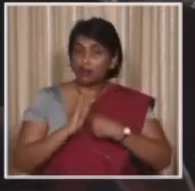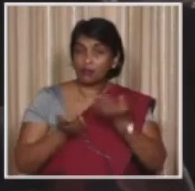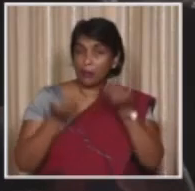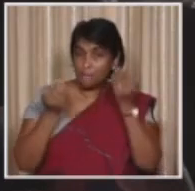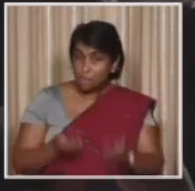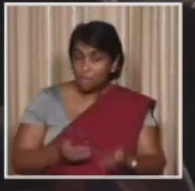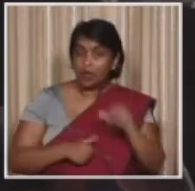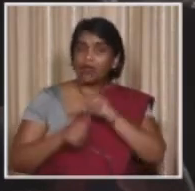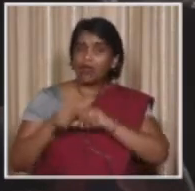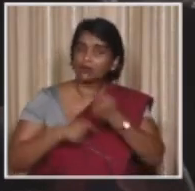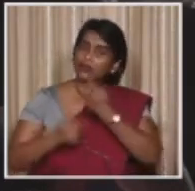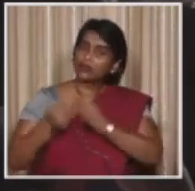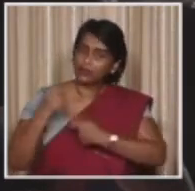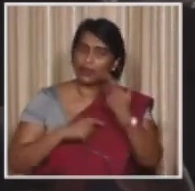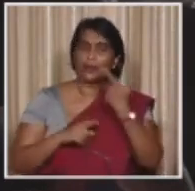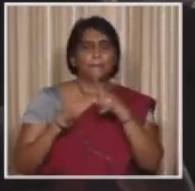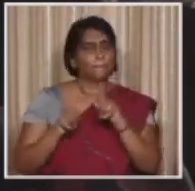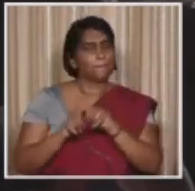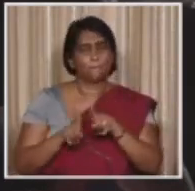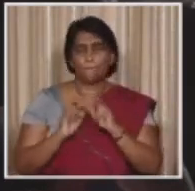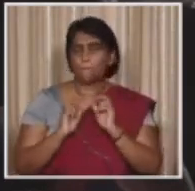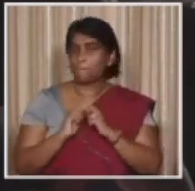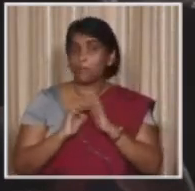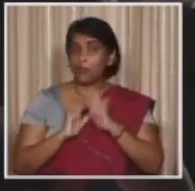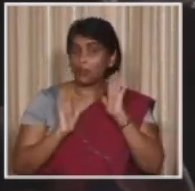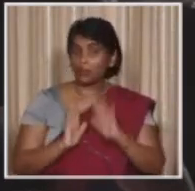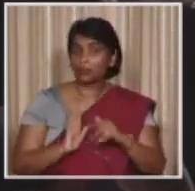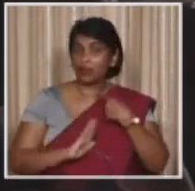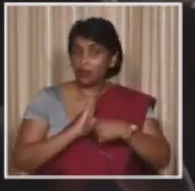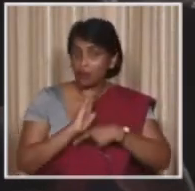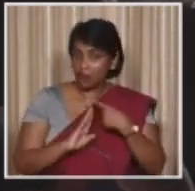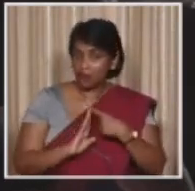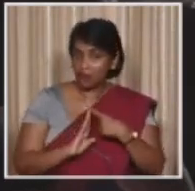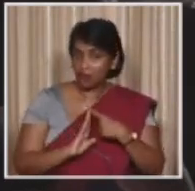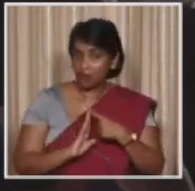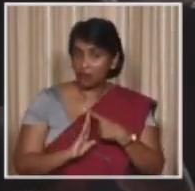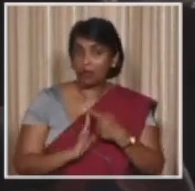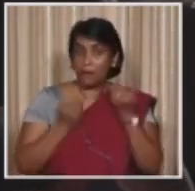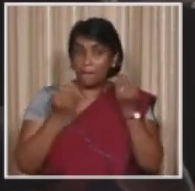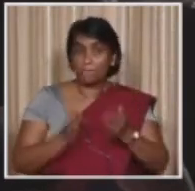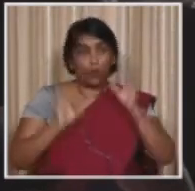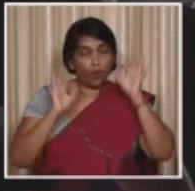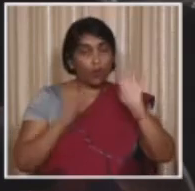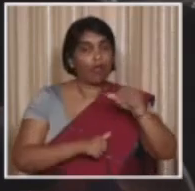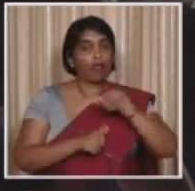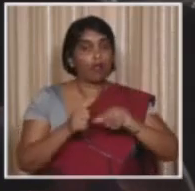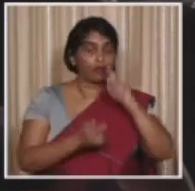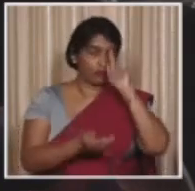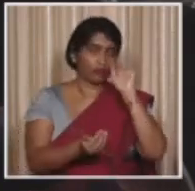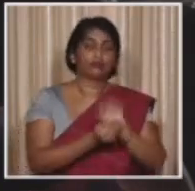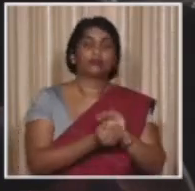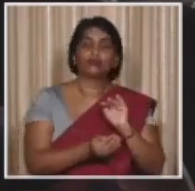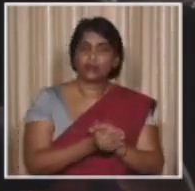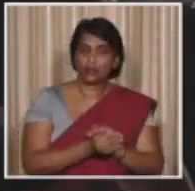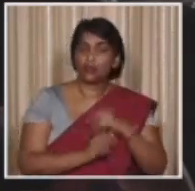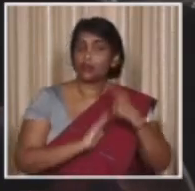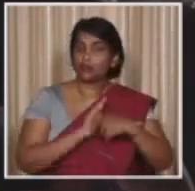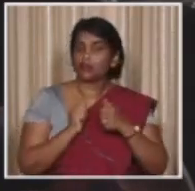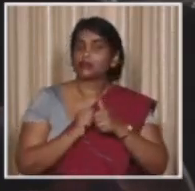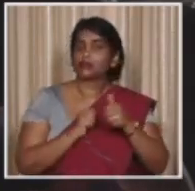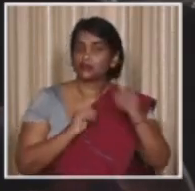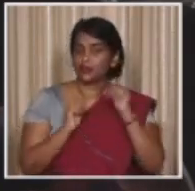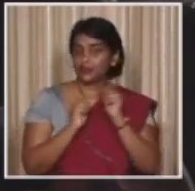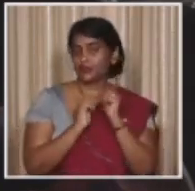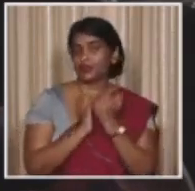වෙන ආයතන පුද්ගලීකරණය කරනවට විරුද්ධ නැහැ. හැබැයි රටට බරක් නොවන ආයතන ආරක්ෂා කරගෙන රට ඉදිරියට ගෙන